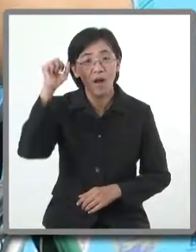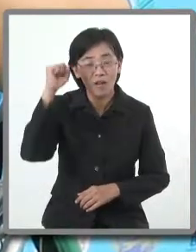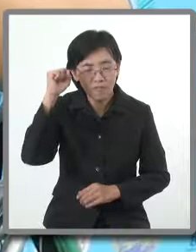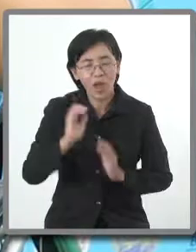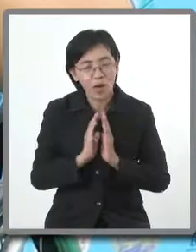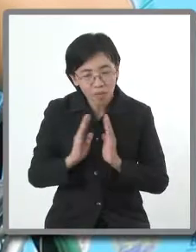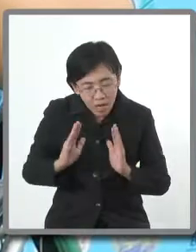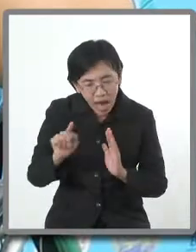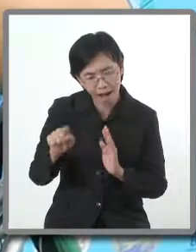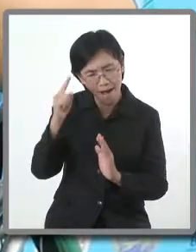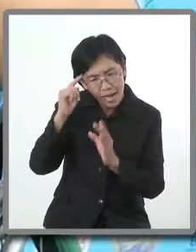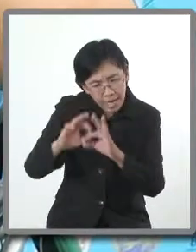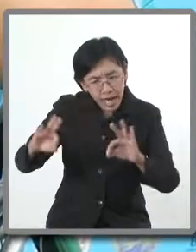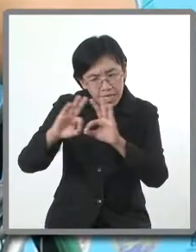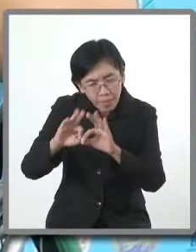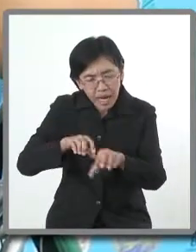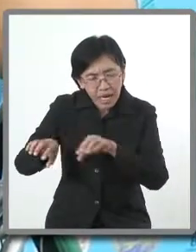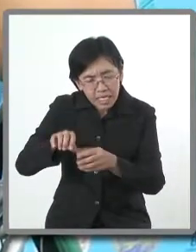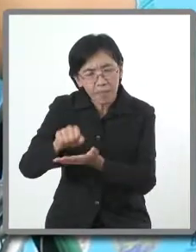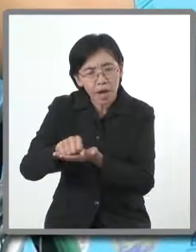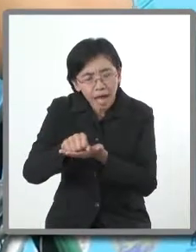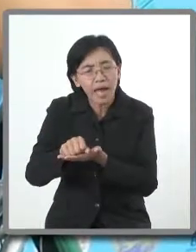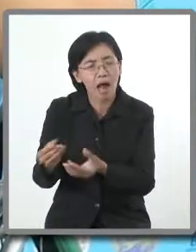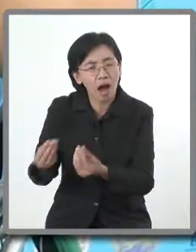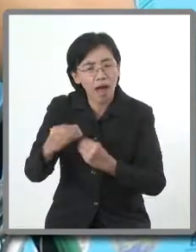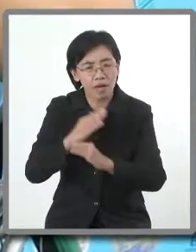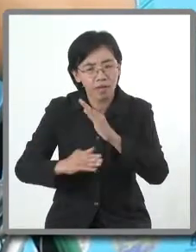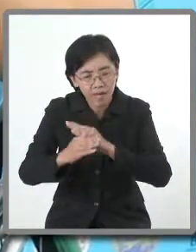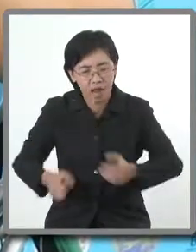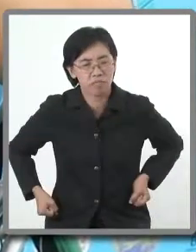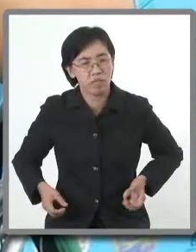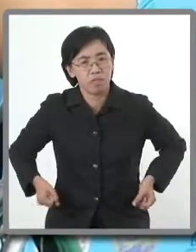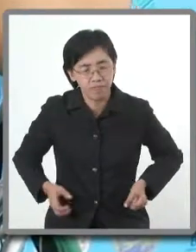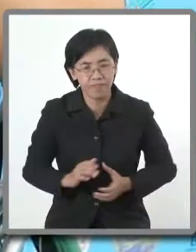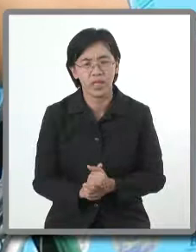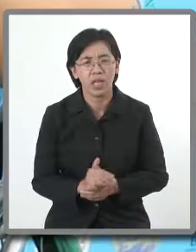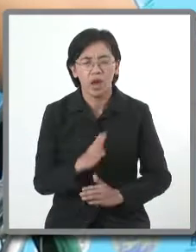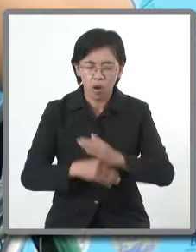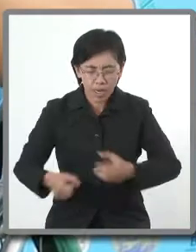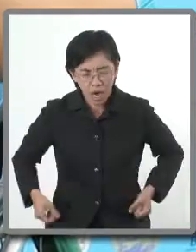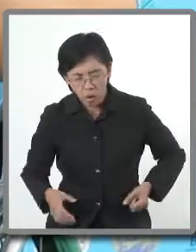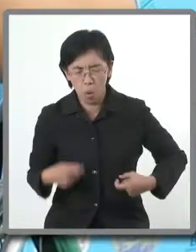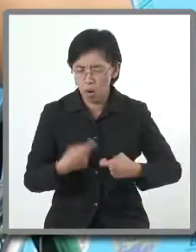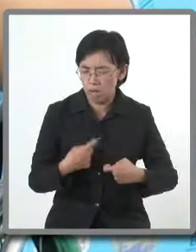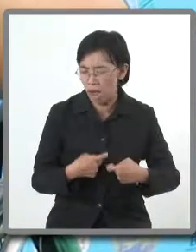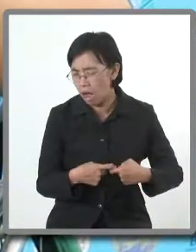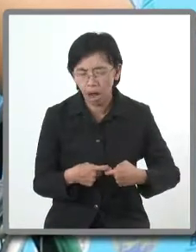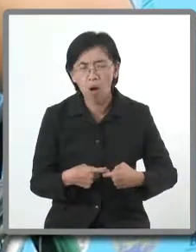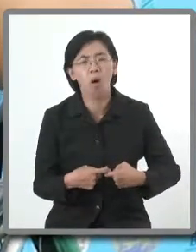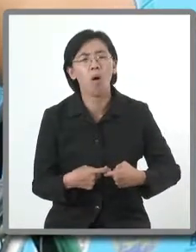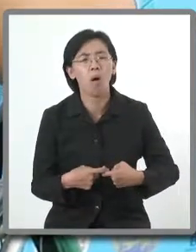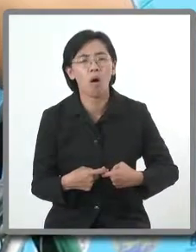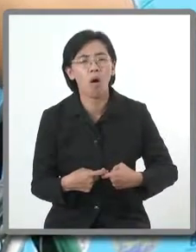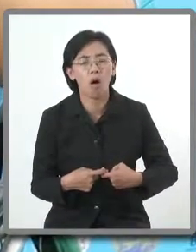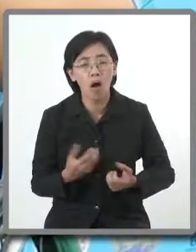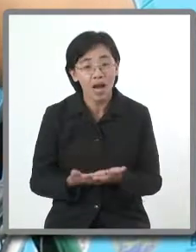ความสำคัญกับคนพิการนะครับที่ใช้รถวีลแชร์นะครับที่ลำบากในการเดินทางจัดหาซื้อรถ